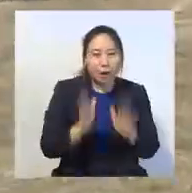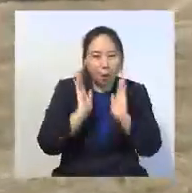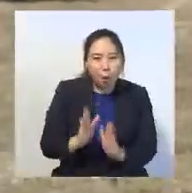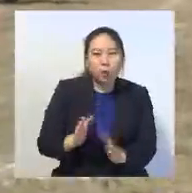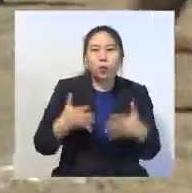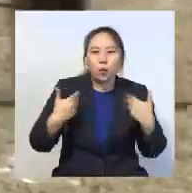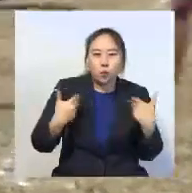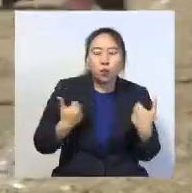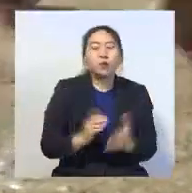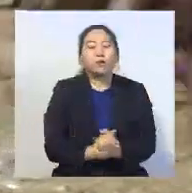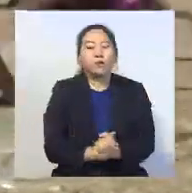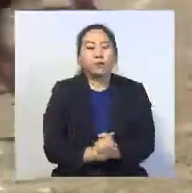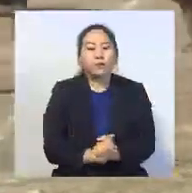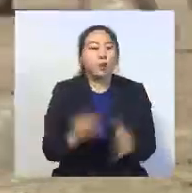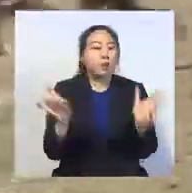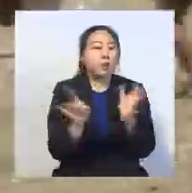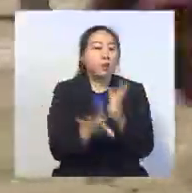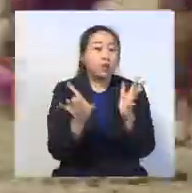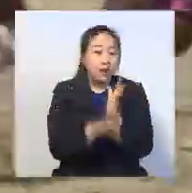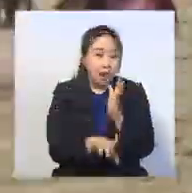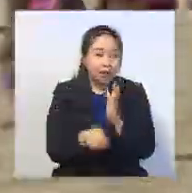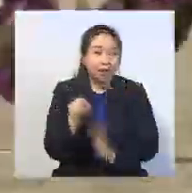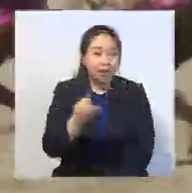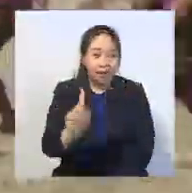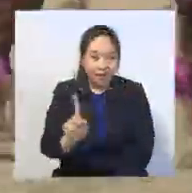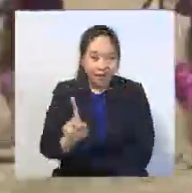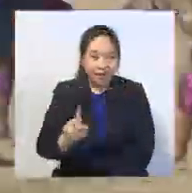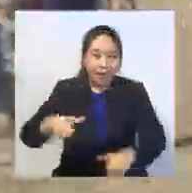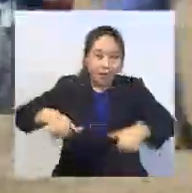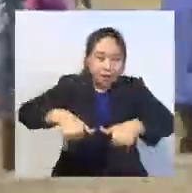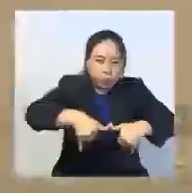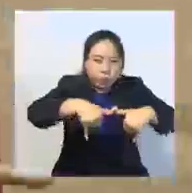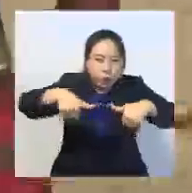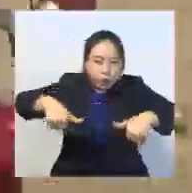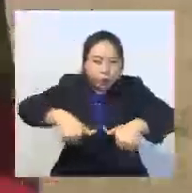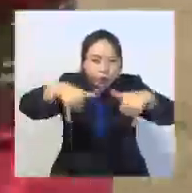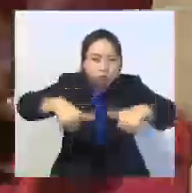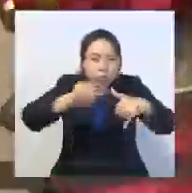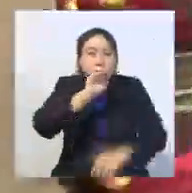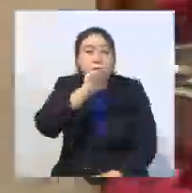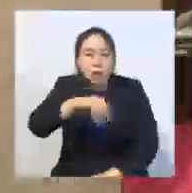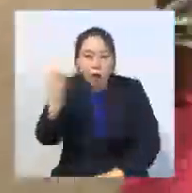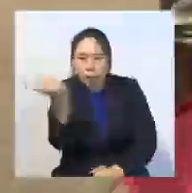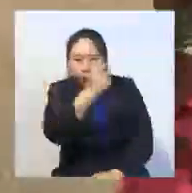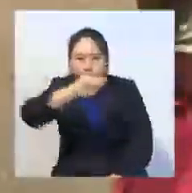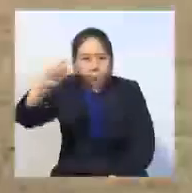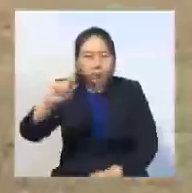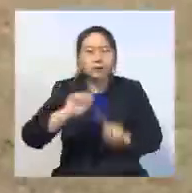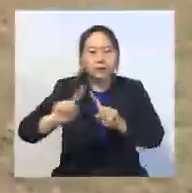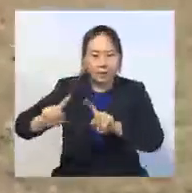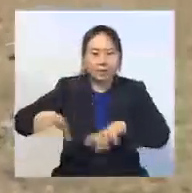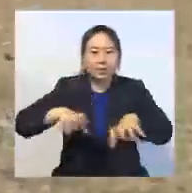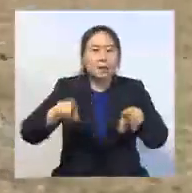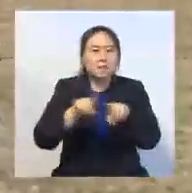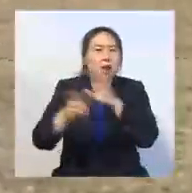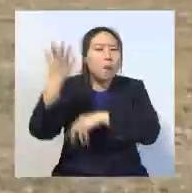ปิดฉากด้วยไฮไลท์ที่ยิ่งใหญ่อลังการในองค์ที่4มหายุทธหัตถีแห่งอุษาคเนนะคะฉากนี้นำเสนอการจัดกระบวนทัพโบรา